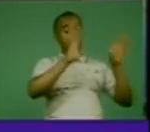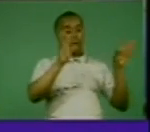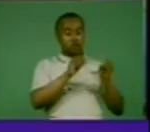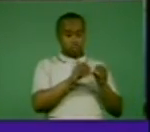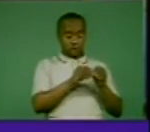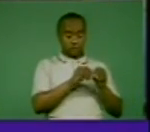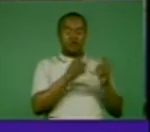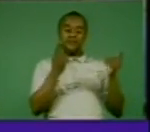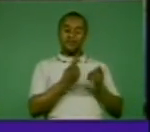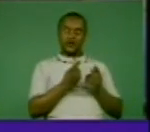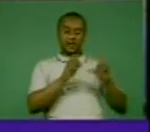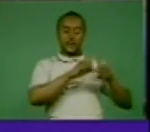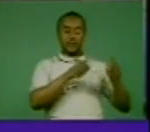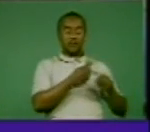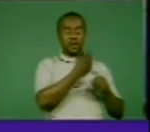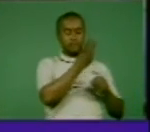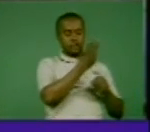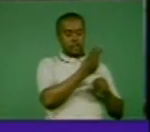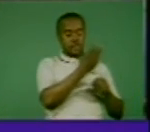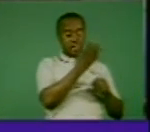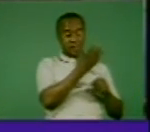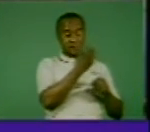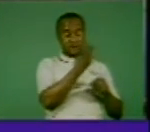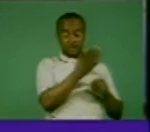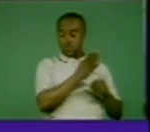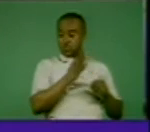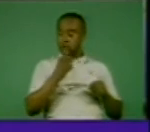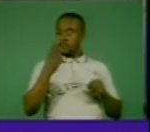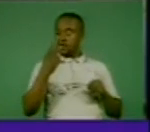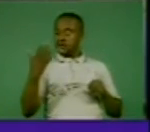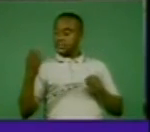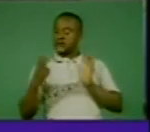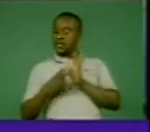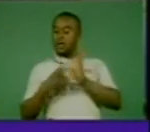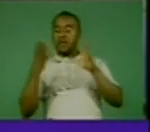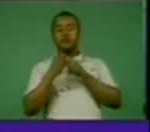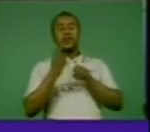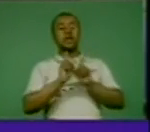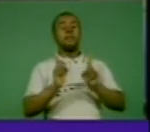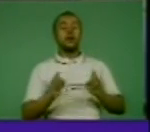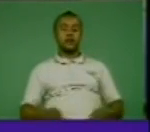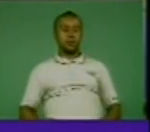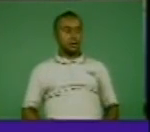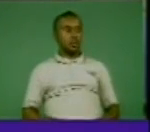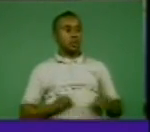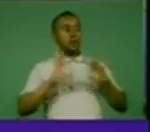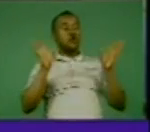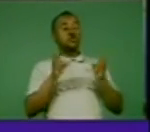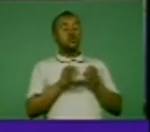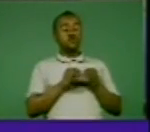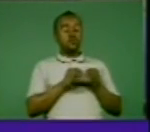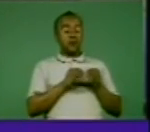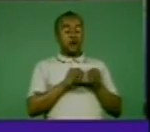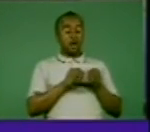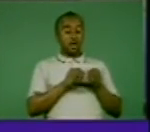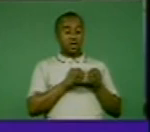ya 252 hadi 257. Jumla ya kura za ndio ni kura 147 wastani wa